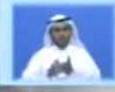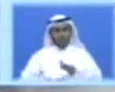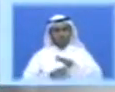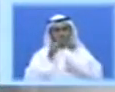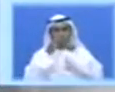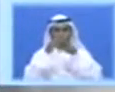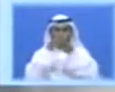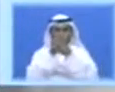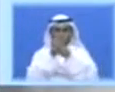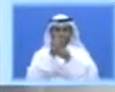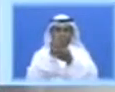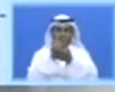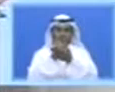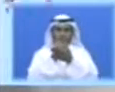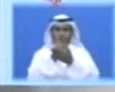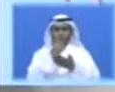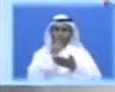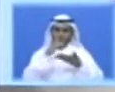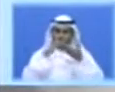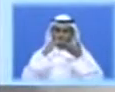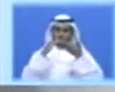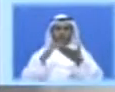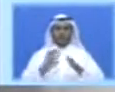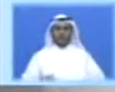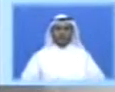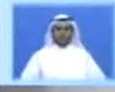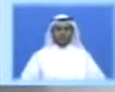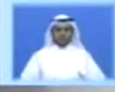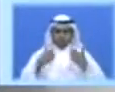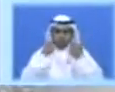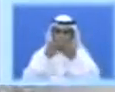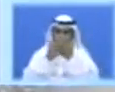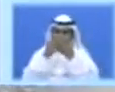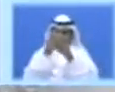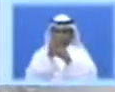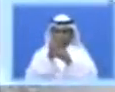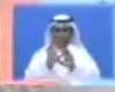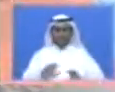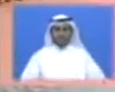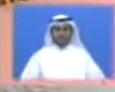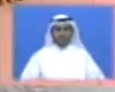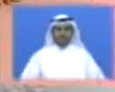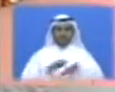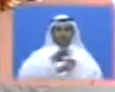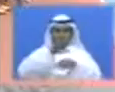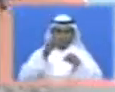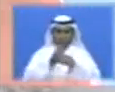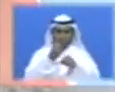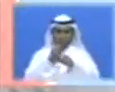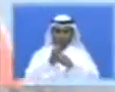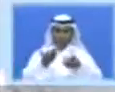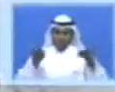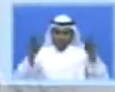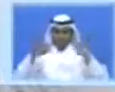من حضرة صاحب السمو أمير البلاد حفظه الله ورعاه، مما شكل دافعا كبيرا للعاملين في هذه